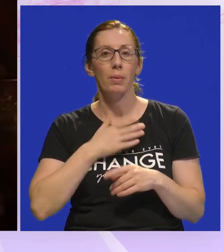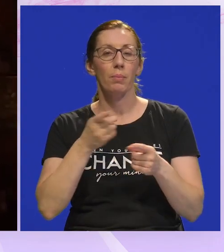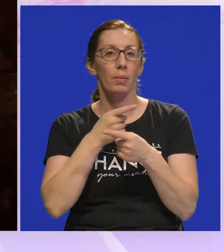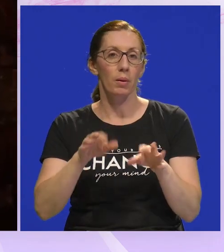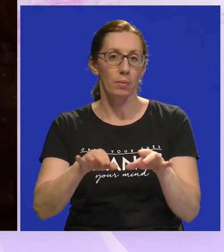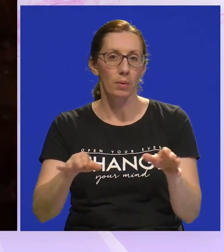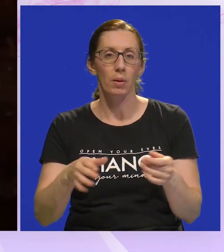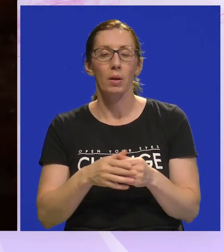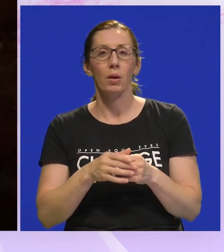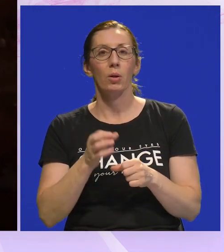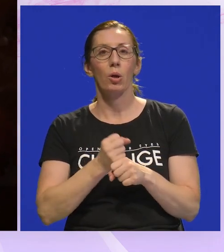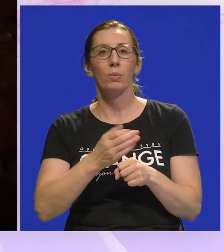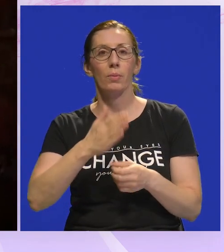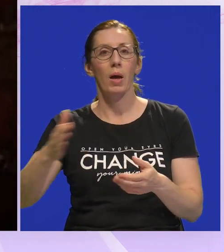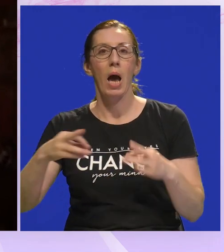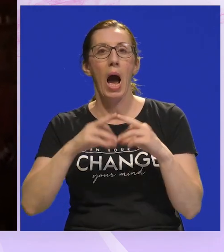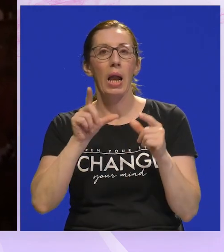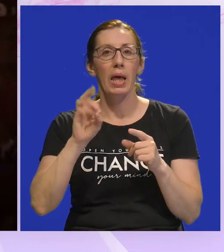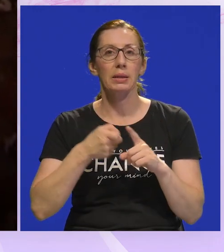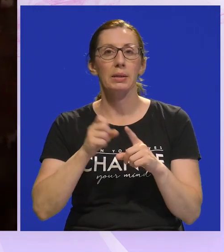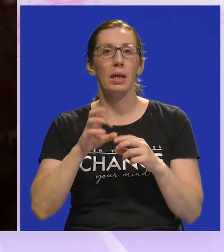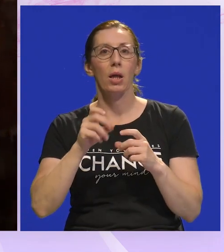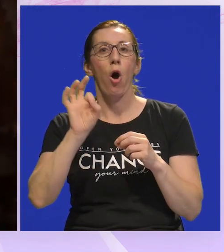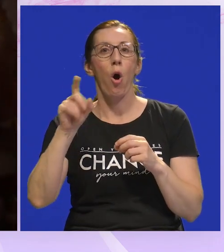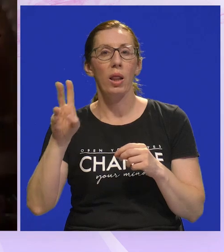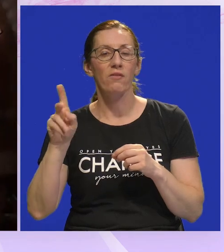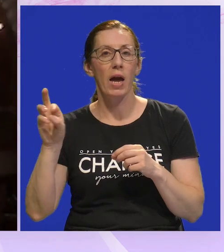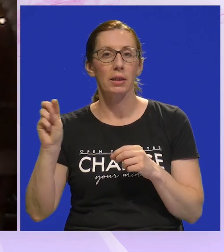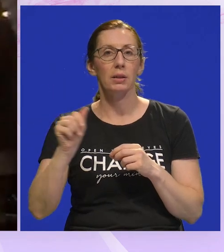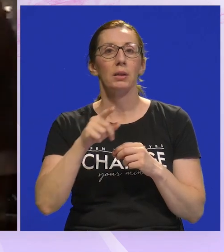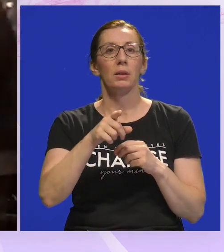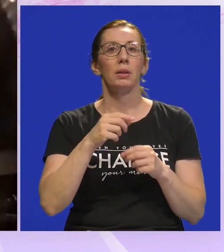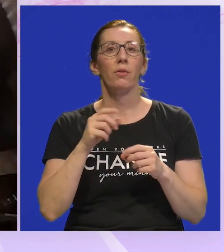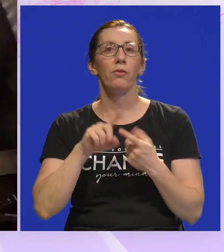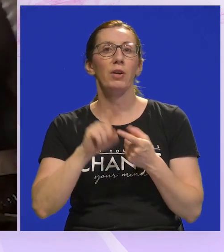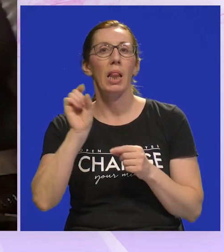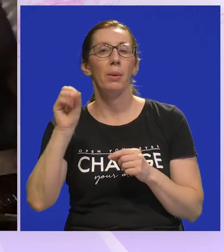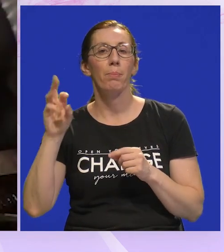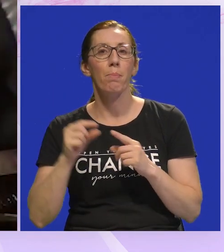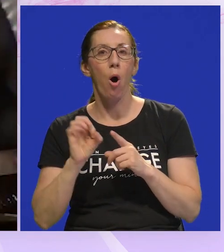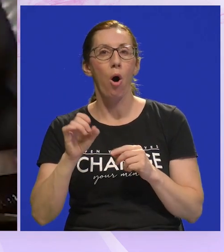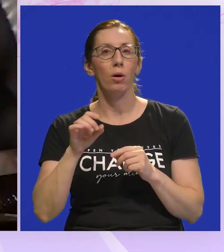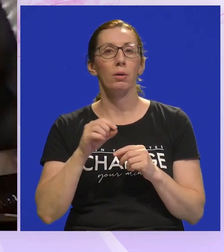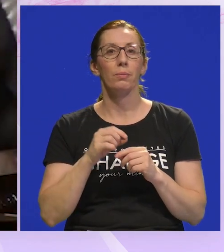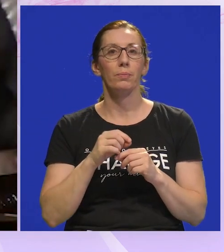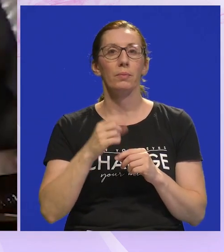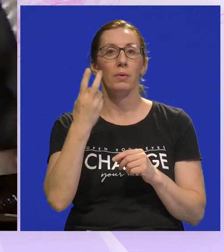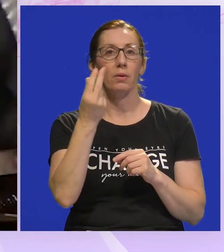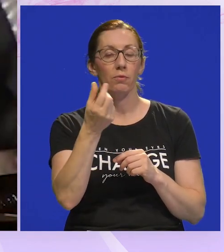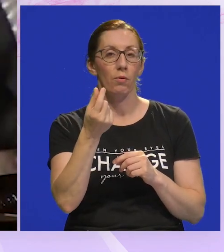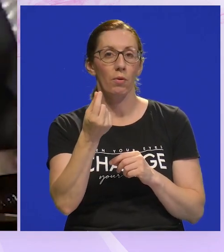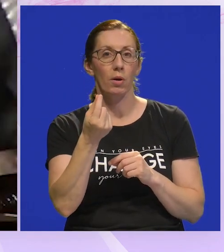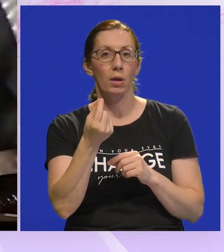su naši izvođači, a to su gospoda redom Aleksandar Mađar, Oliver Kern i Filipo Gamba, da su